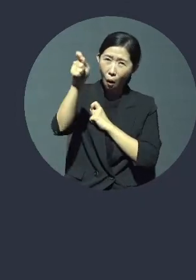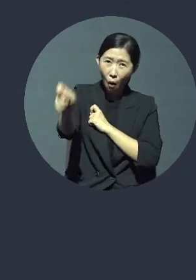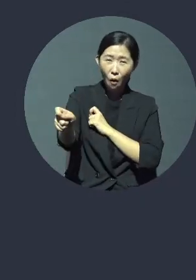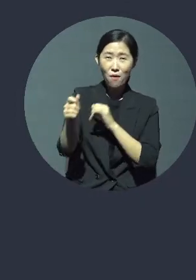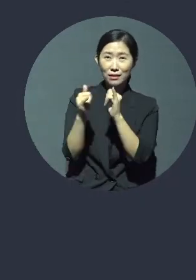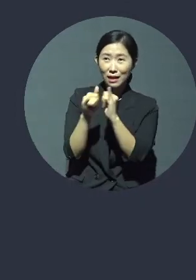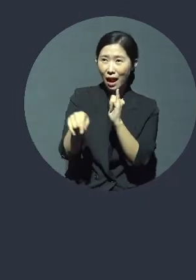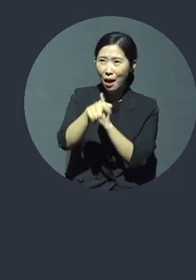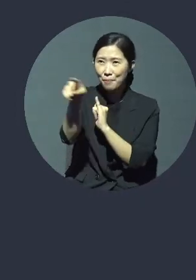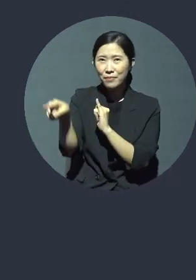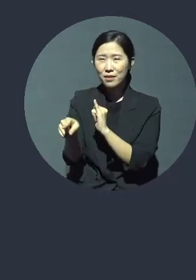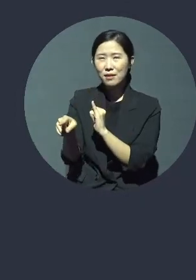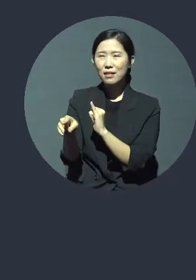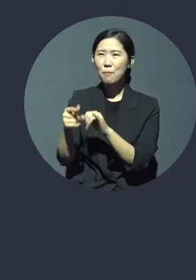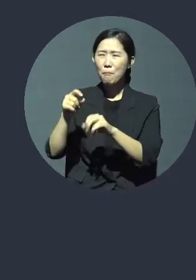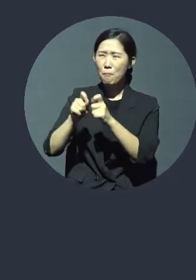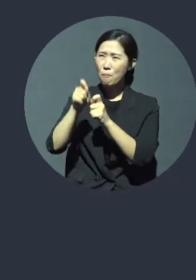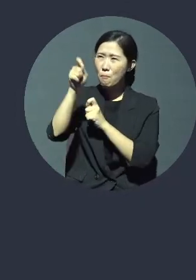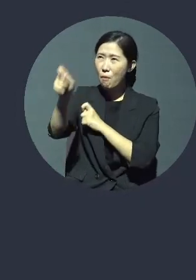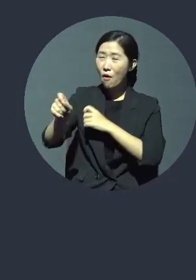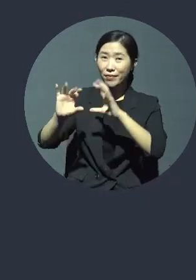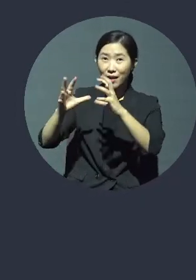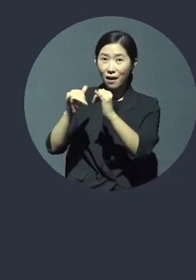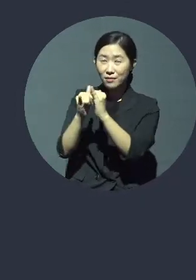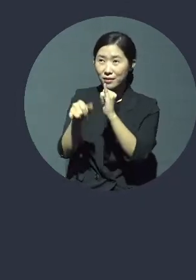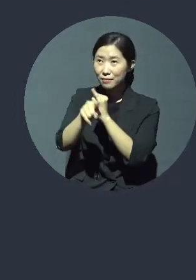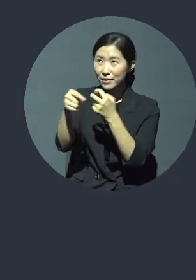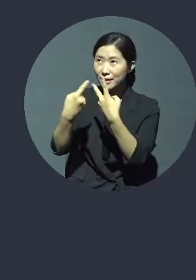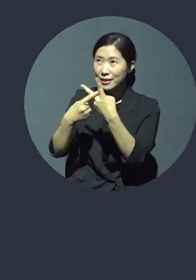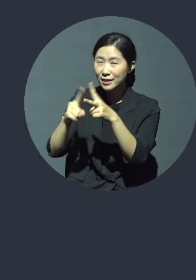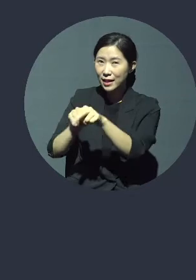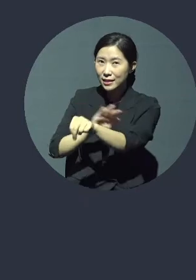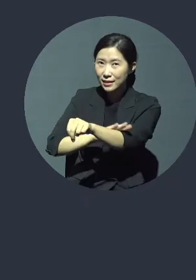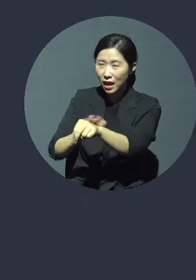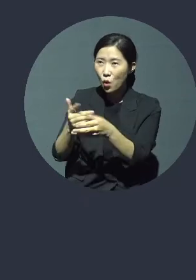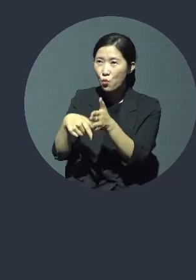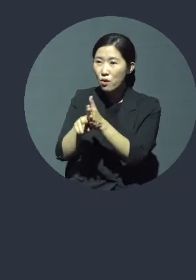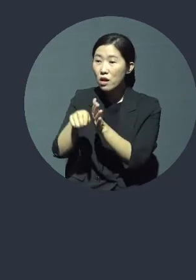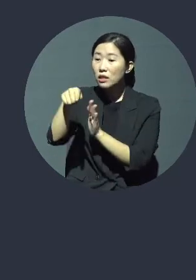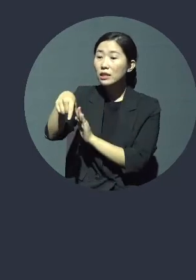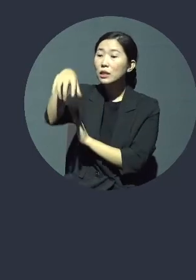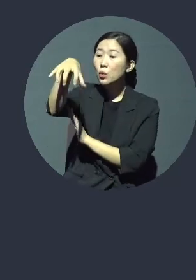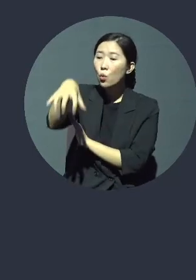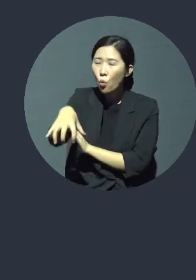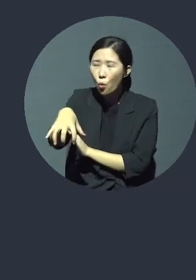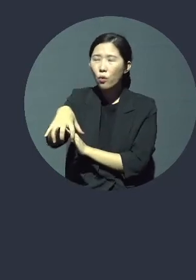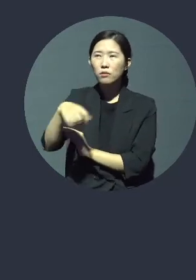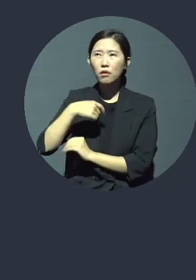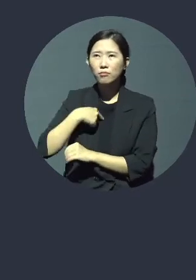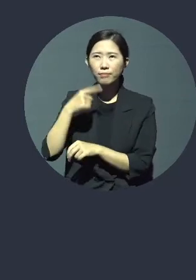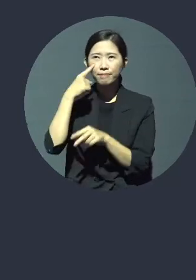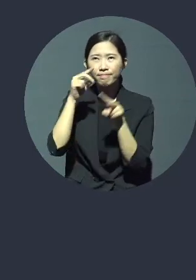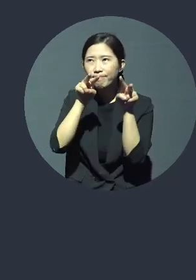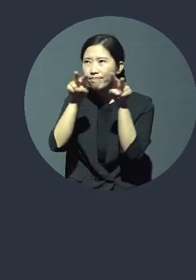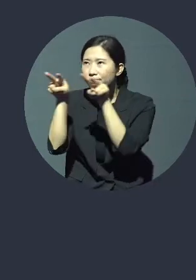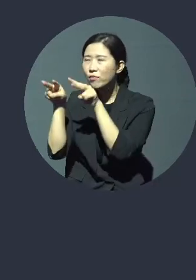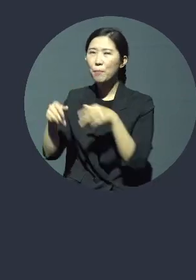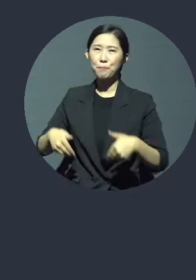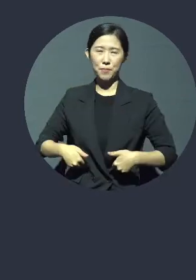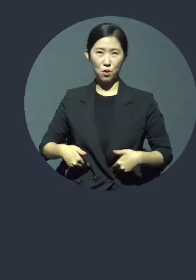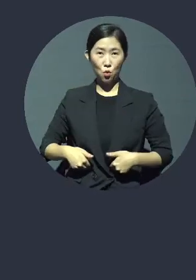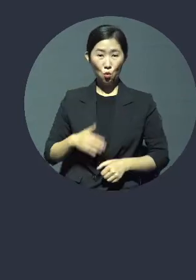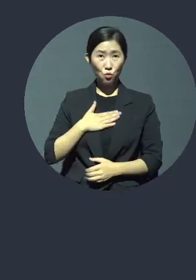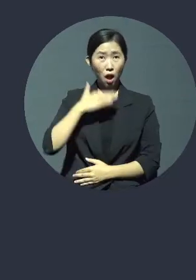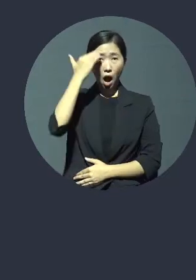제대로 이해하기 위해서는 현장의 목소리에 잘 귀 기울여야 합니다. 브라질 연구소처럼 추측이 아니라 현장에서 실제